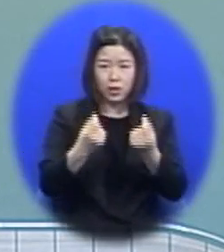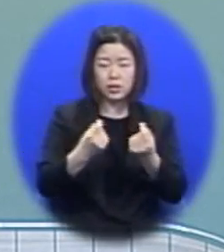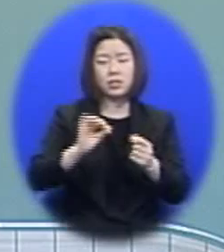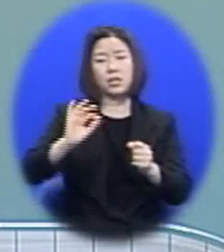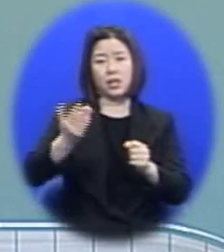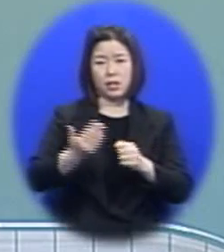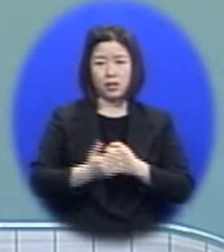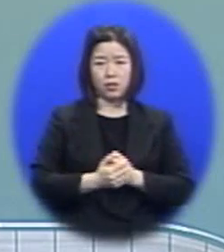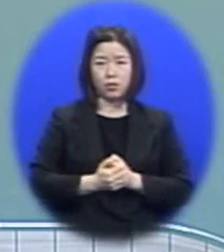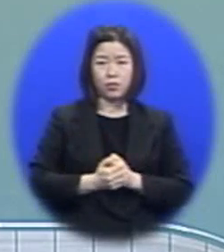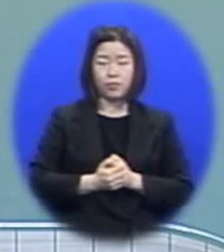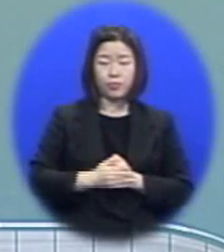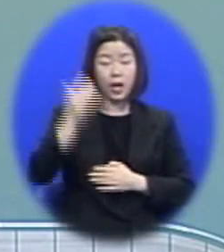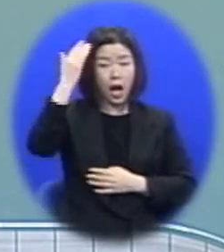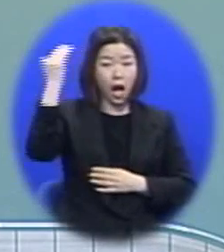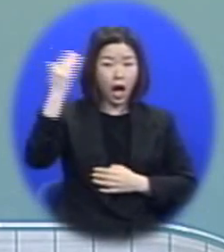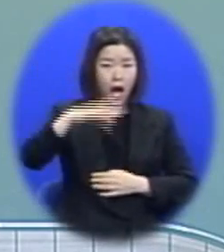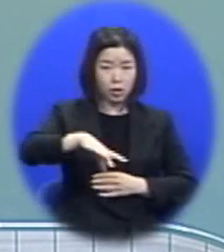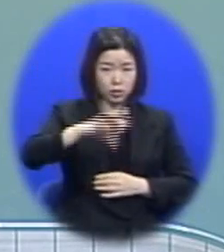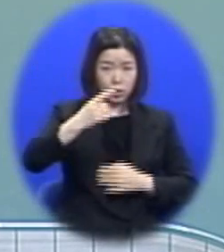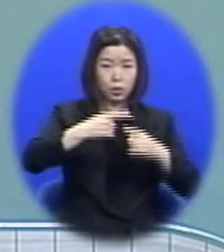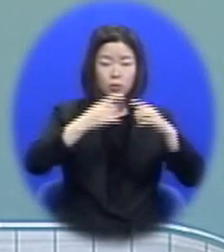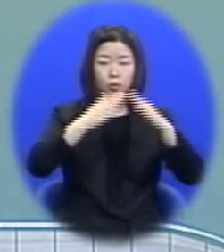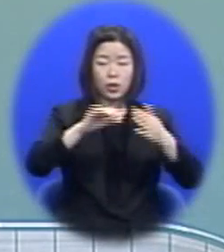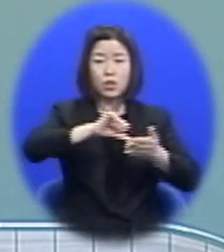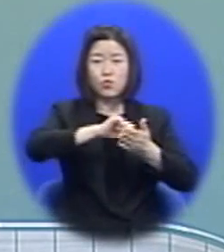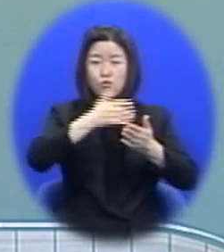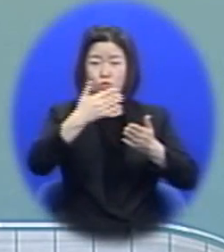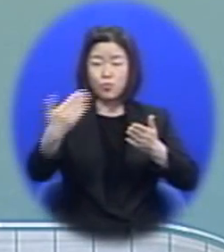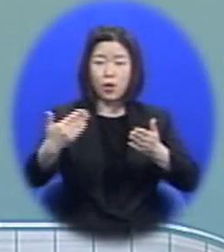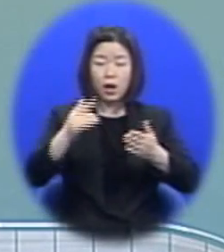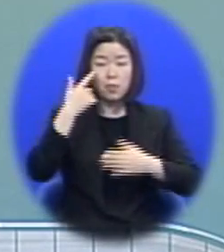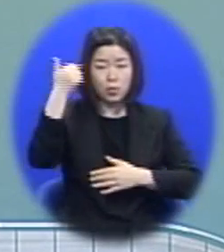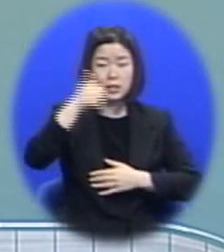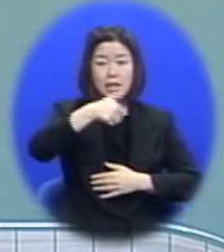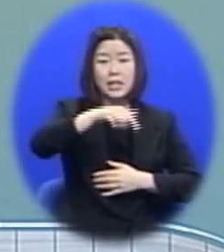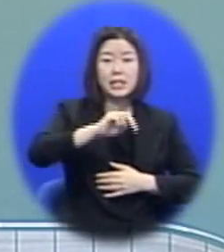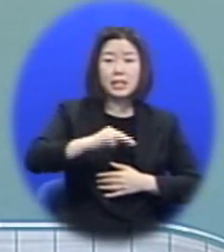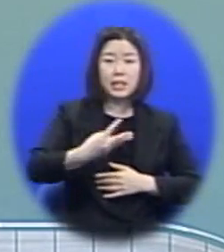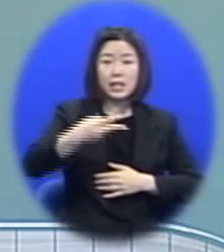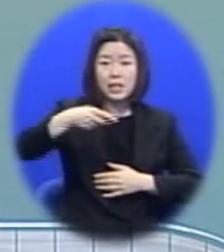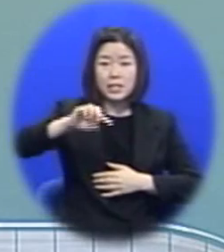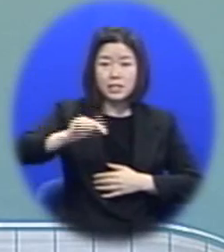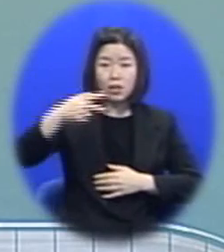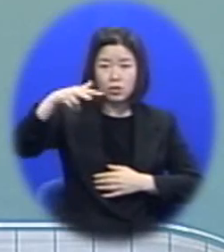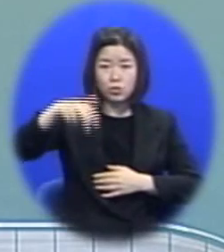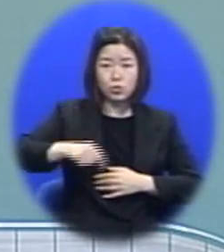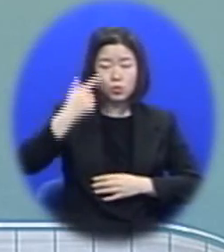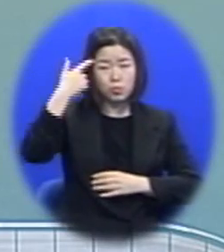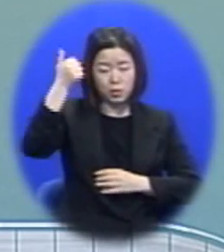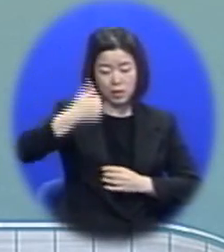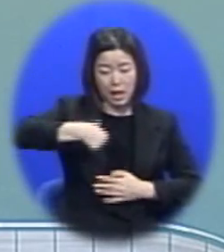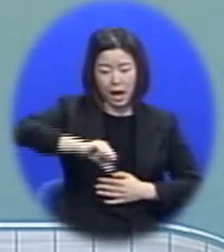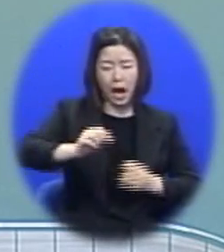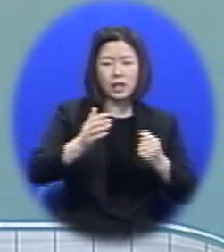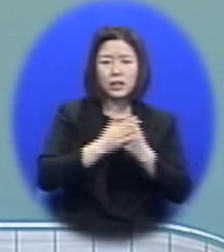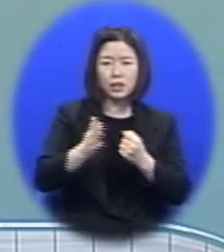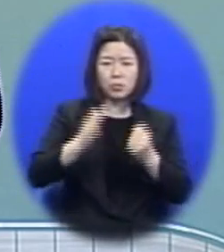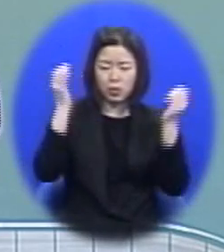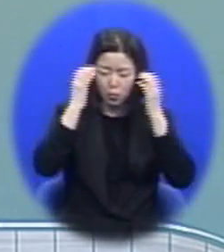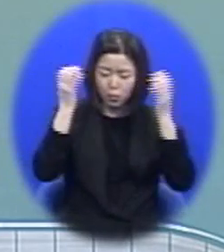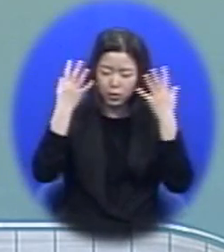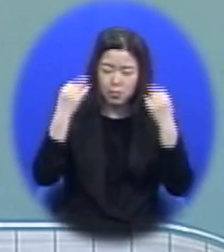것입니다 한국 초대교회 유명한 목사님이신 길선주 목사님이 아들 때문에 고생을 많이 하셨습니다 아들이